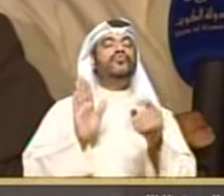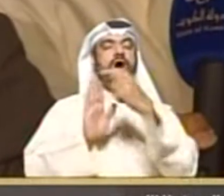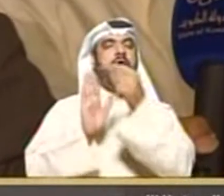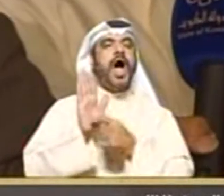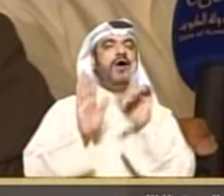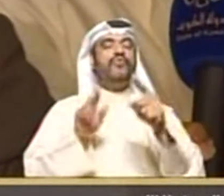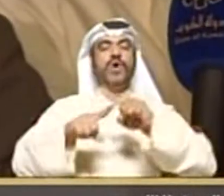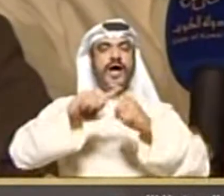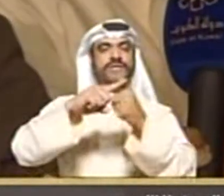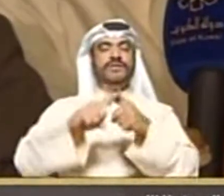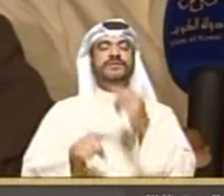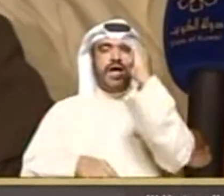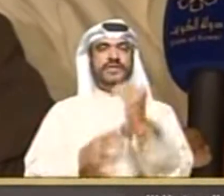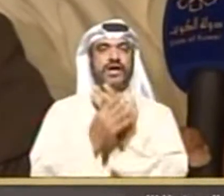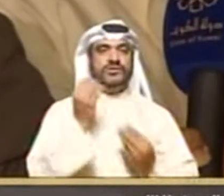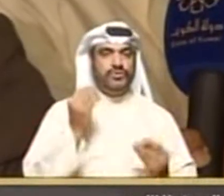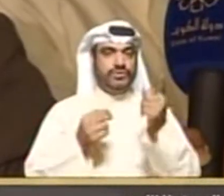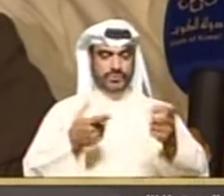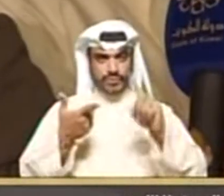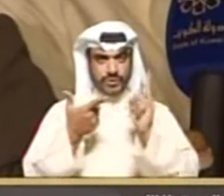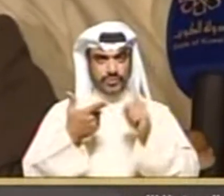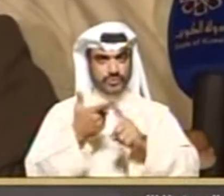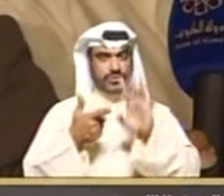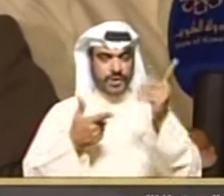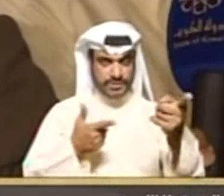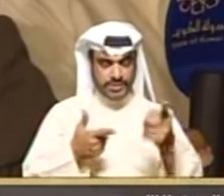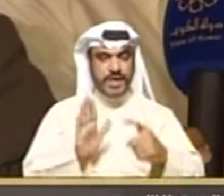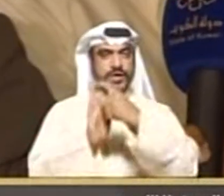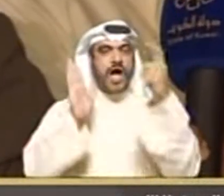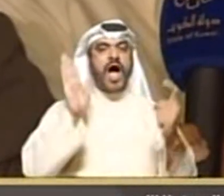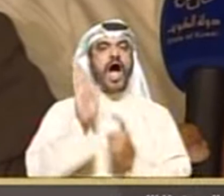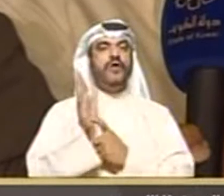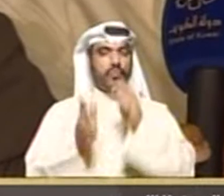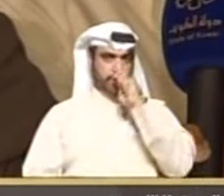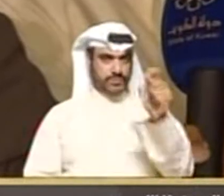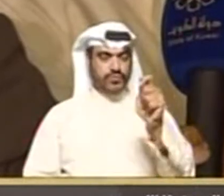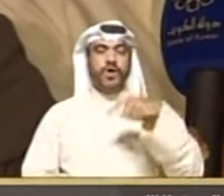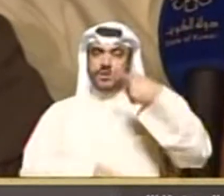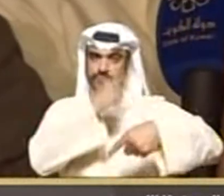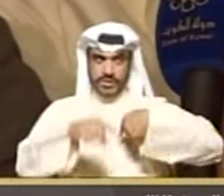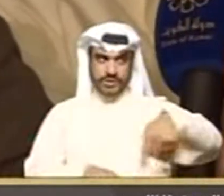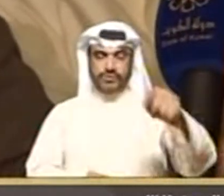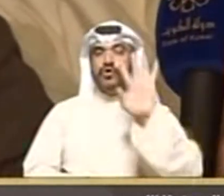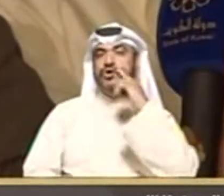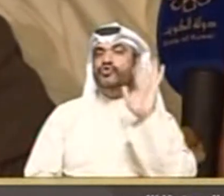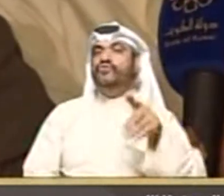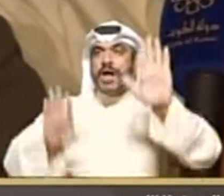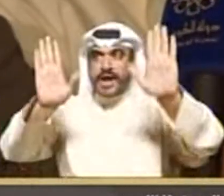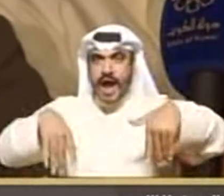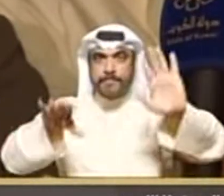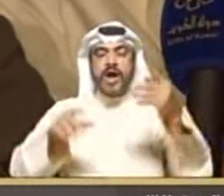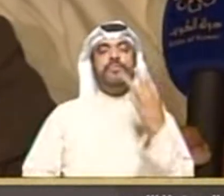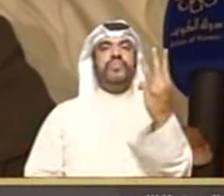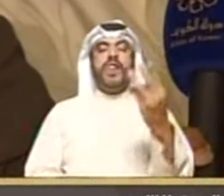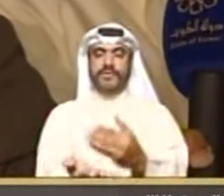وقانون الانتخاب وما يسمى جزافا بقانون المسيء، وتم التصويت على أن تستمر الجلسة لحين الانتهاء من